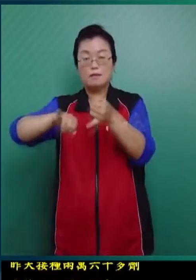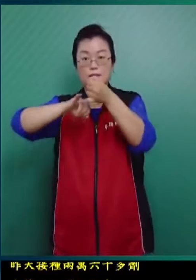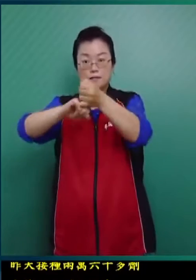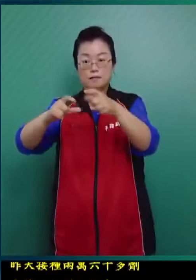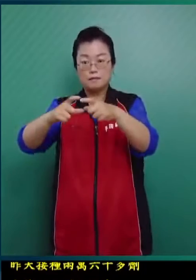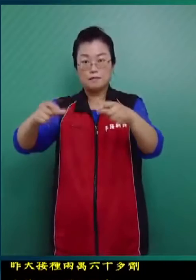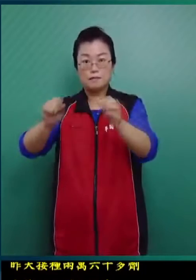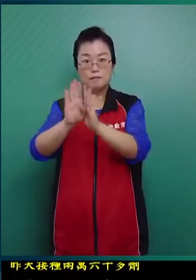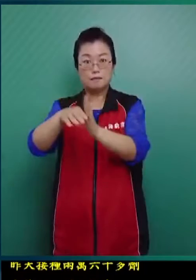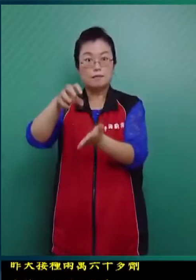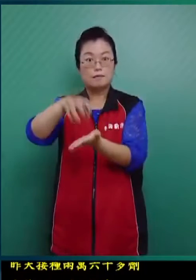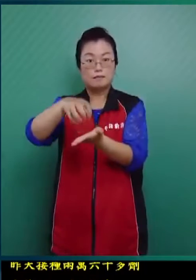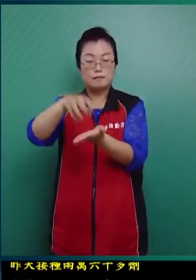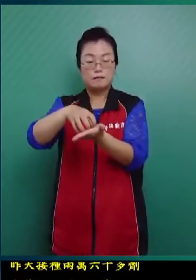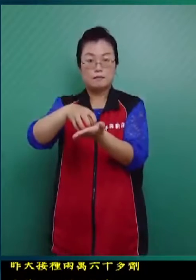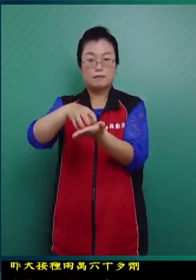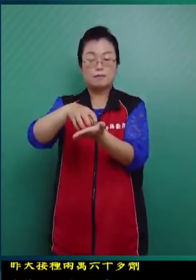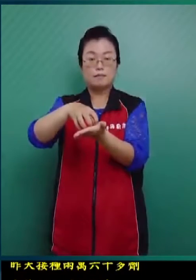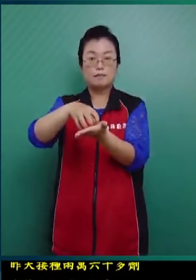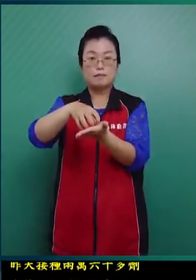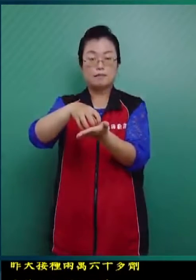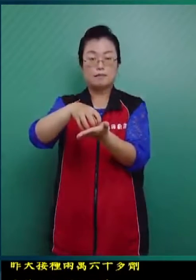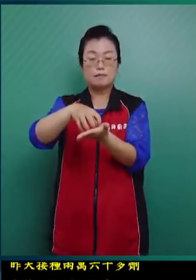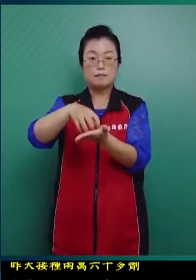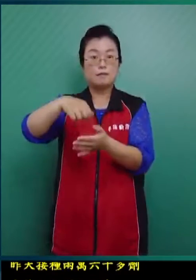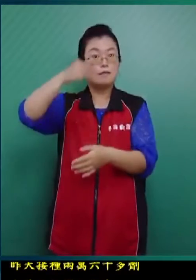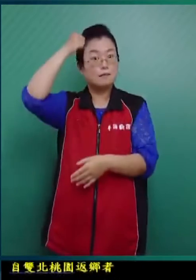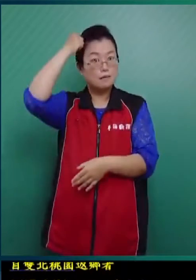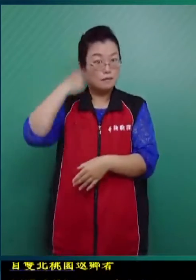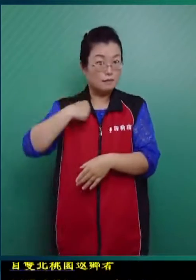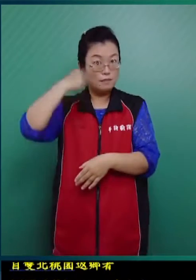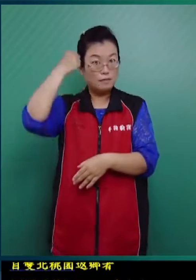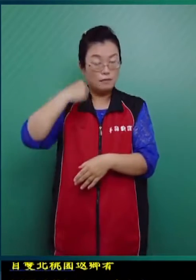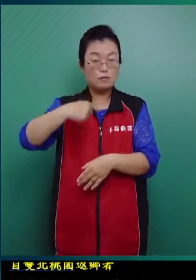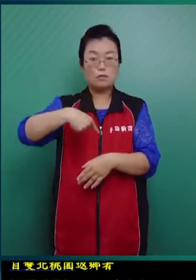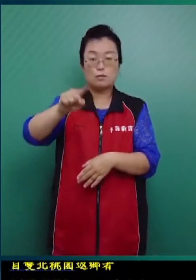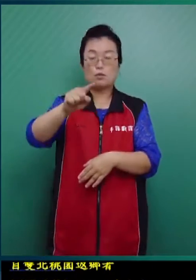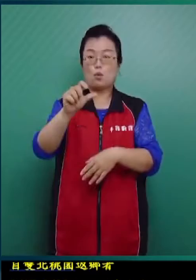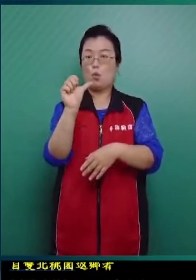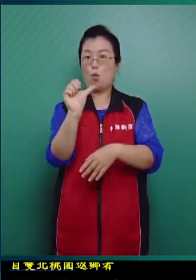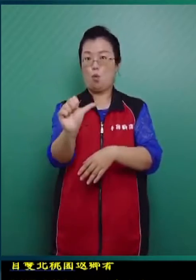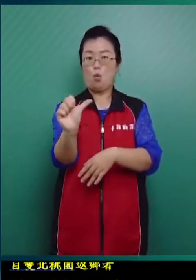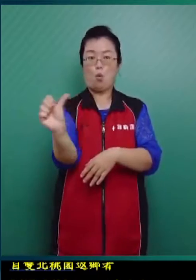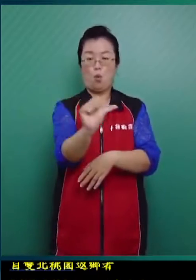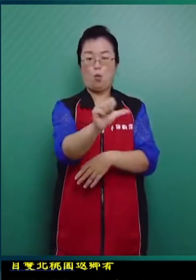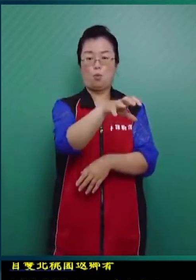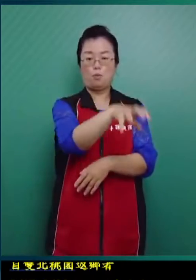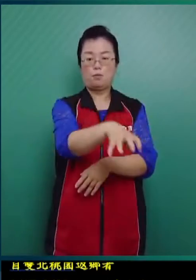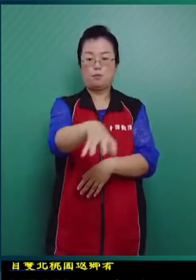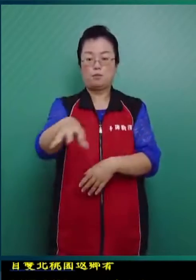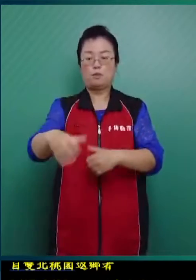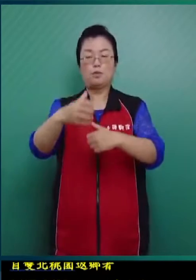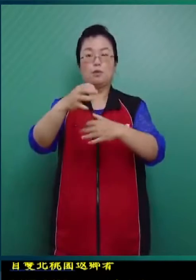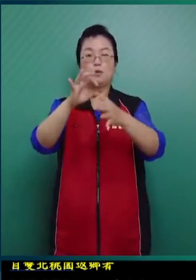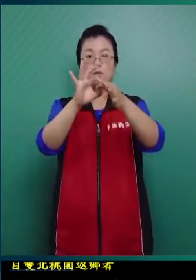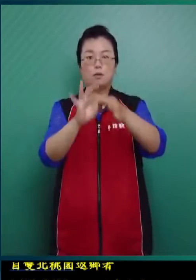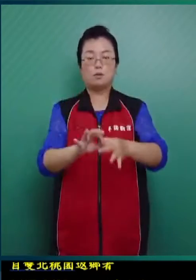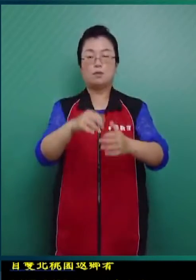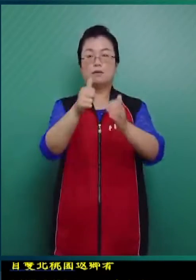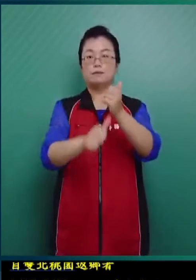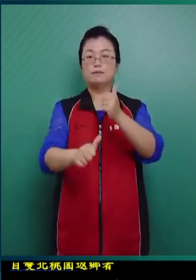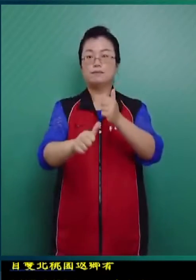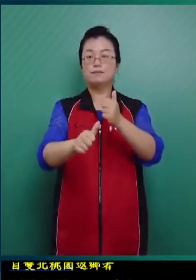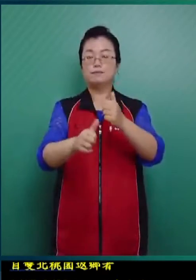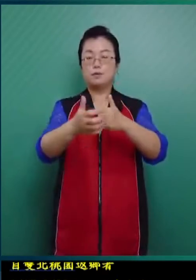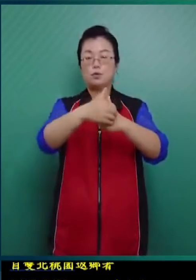到中午十二点，哈，九月十七到二十这些的上午到本市的五区卫生所，因为有假日，所以我们也协调这五